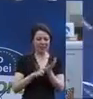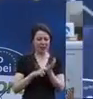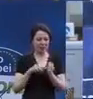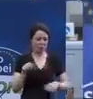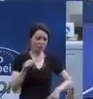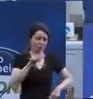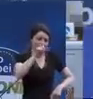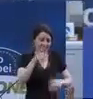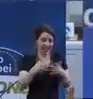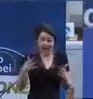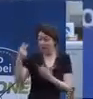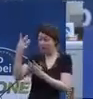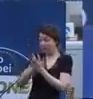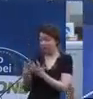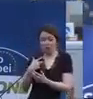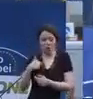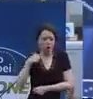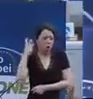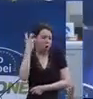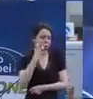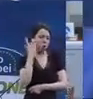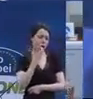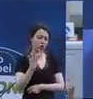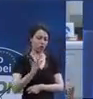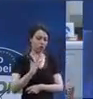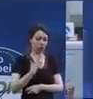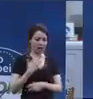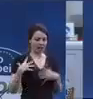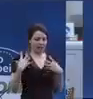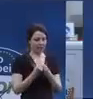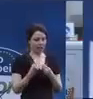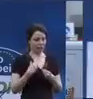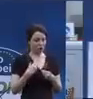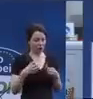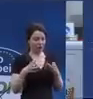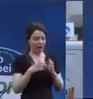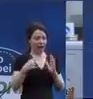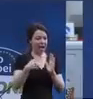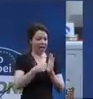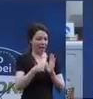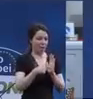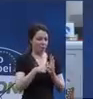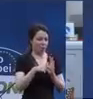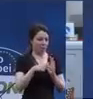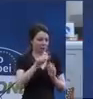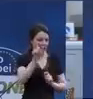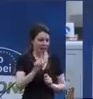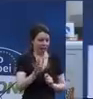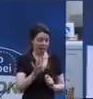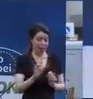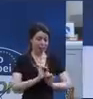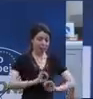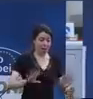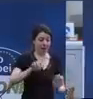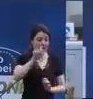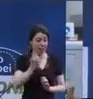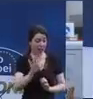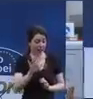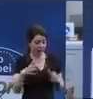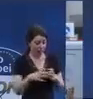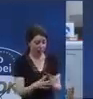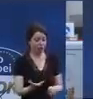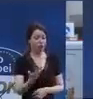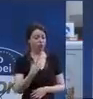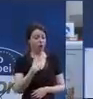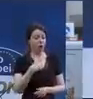grande l'Italia Io sono onorato che con noi ci sia il partito repubblicano italiano Il Partito liberale italiano